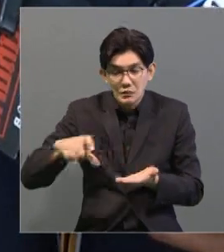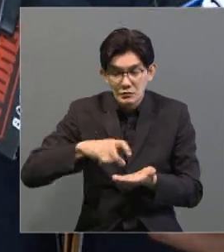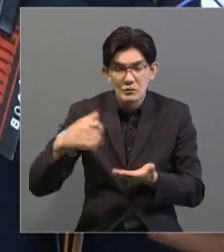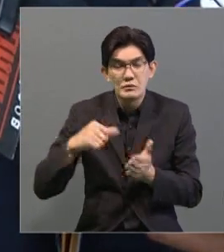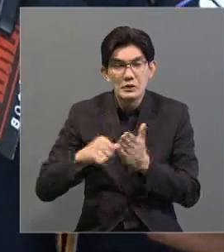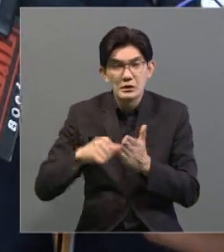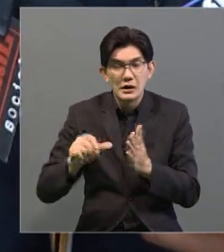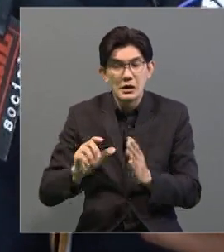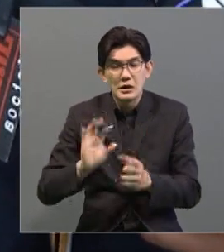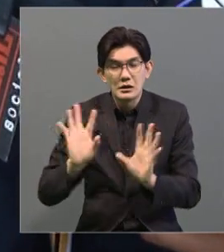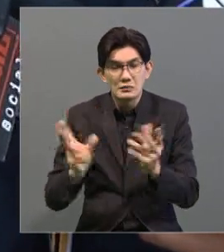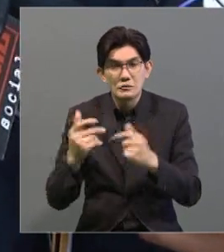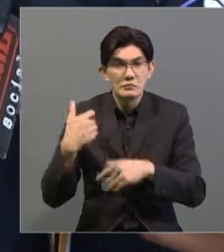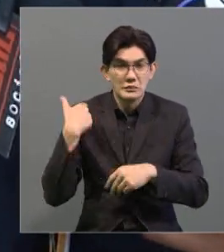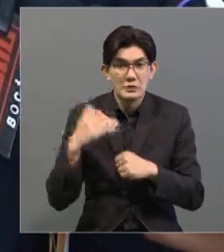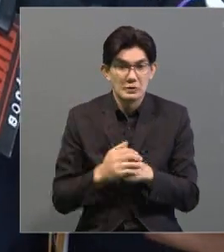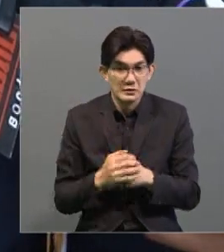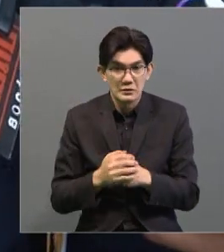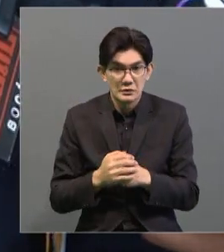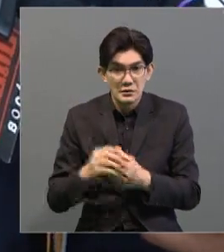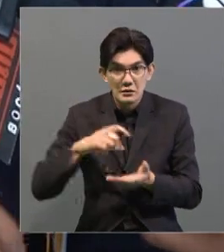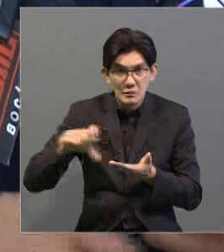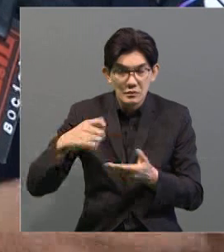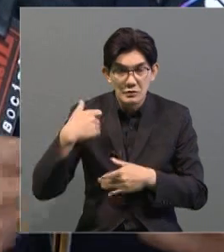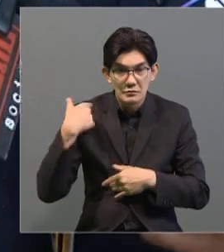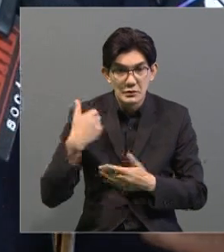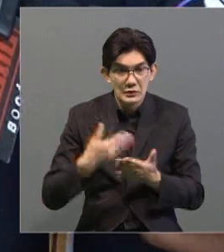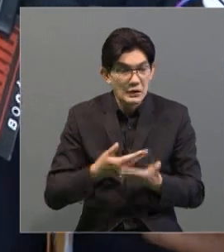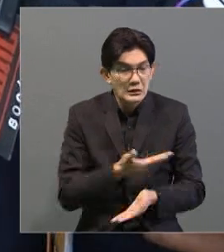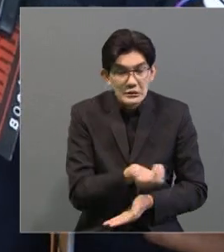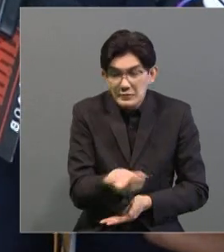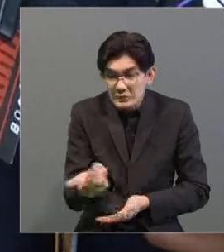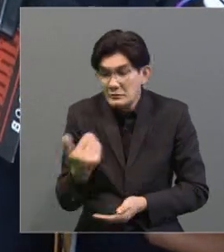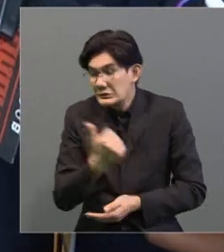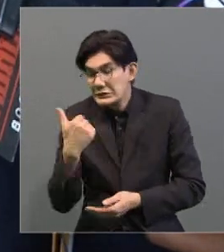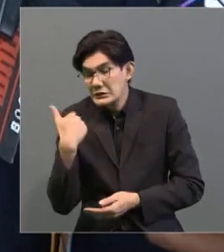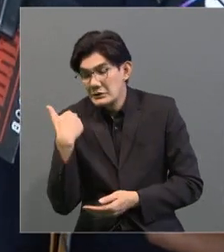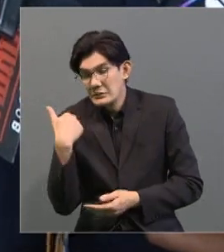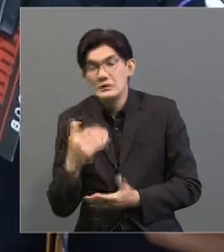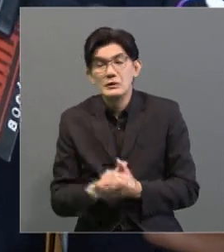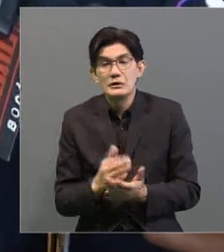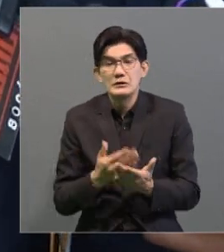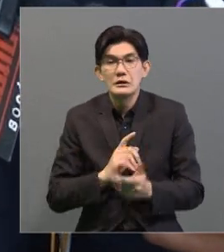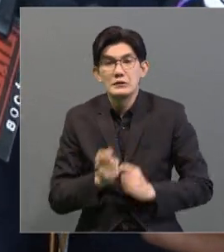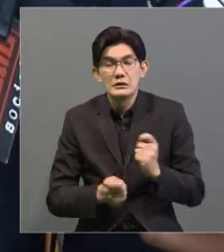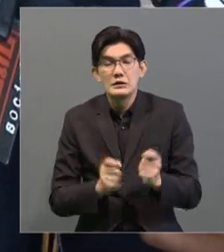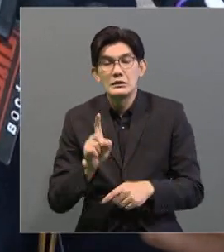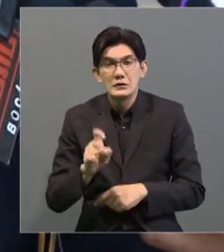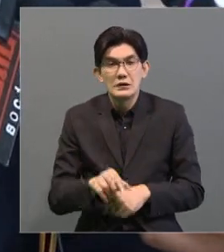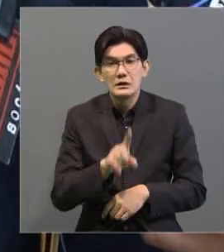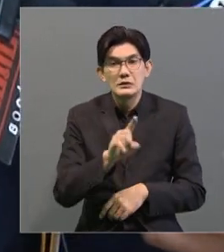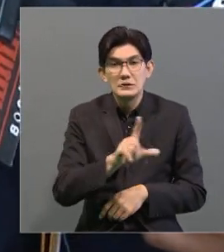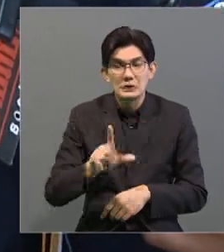ล้างบัญชีโอนเงินเสร็จสับเธอไม่มีเงินด้วยเธอไปยืมเพื่อนบ้านมาเสียเงินไป